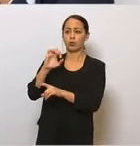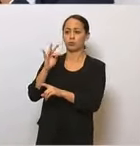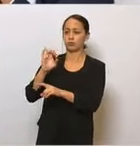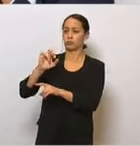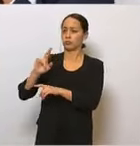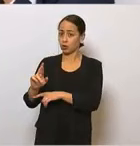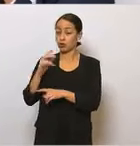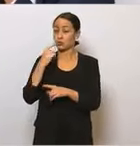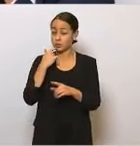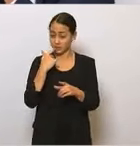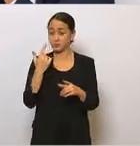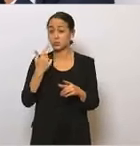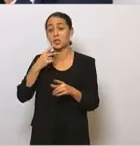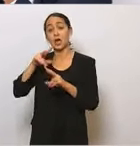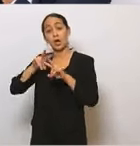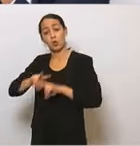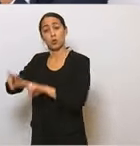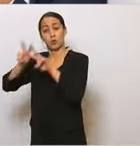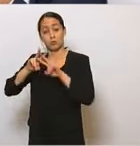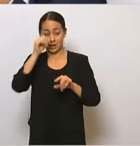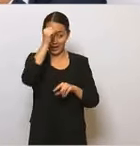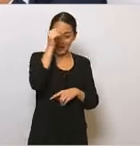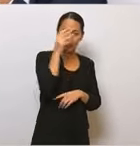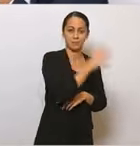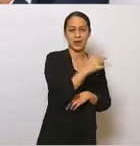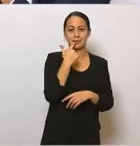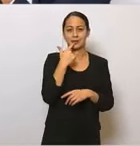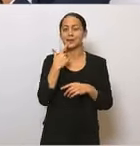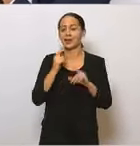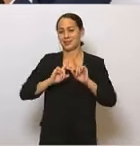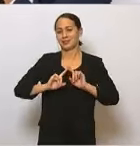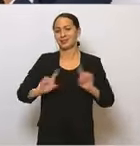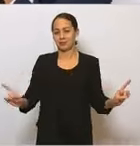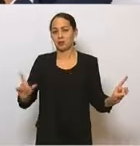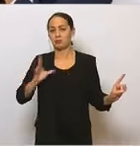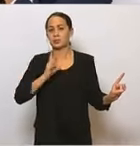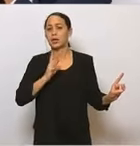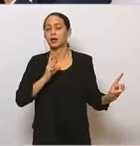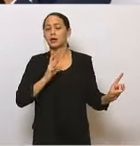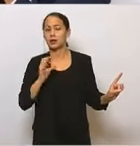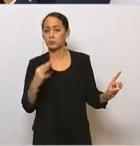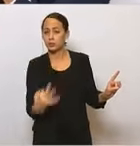Américains et Européens, sur, en tout cas entre les institutions américaines et les institutions européennes, sur la nécessité